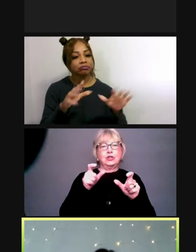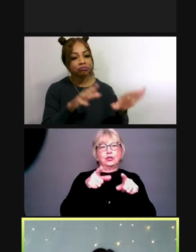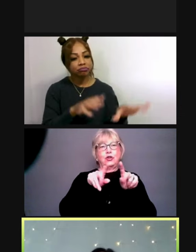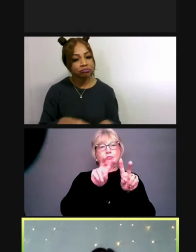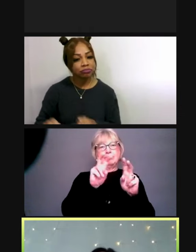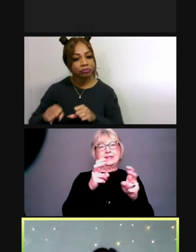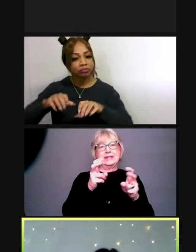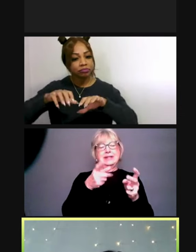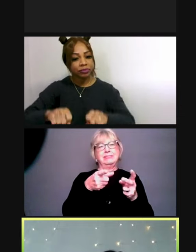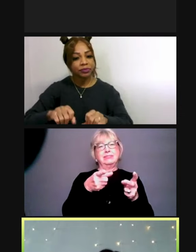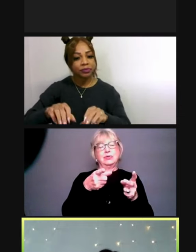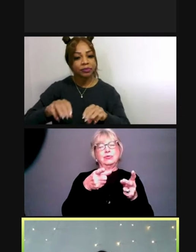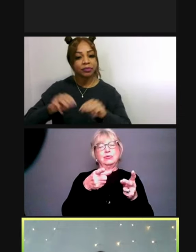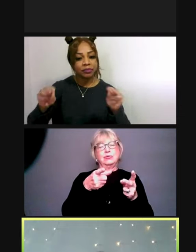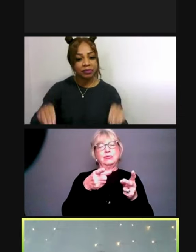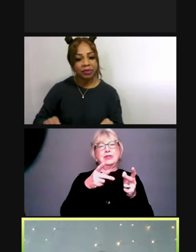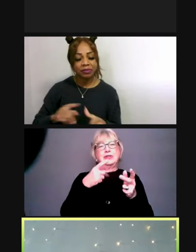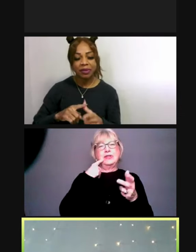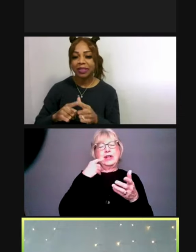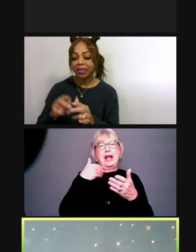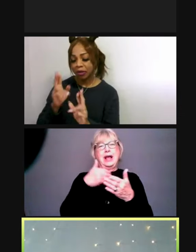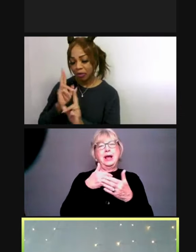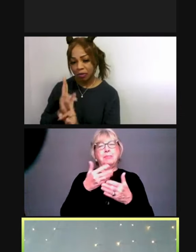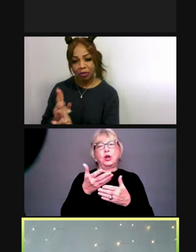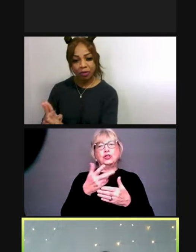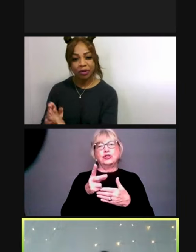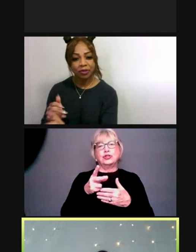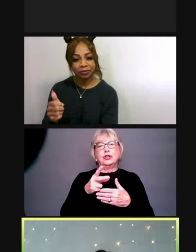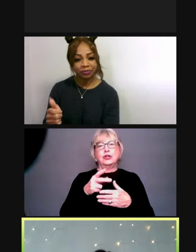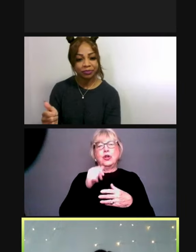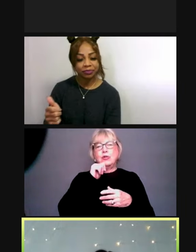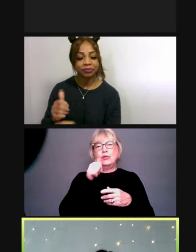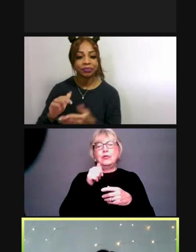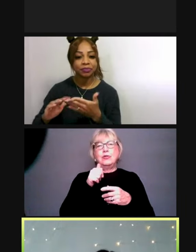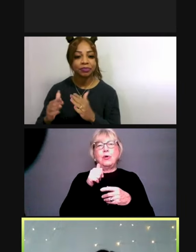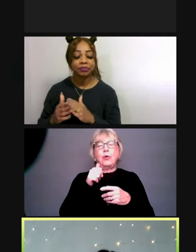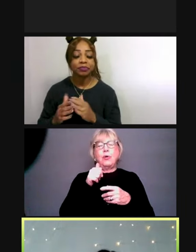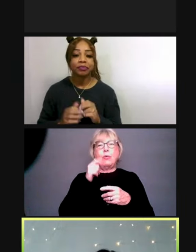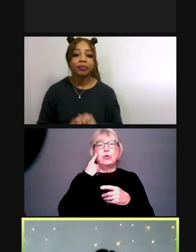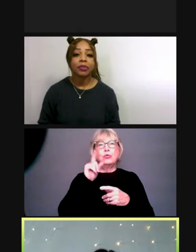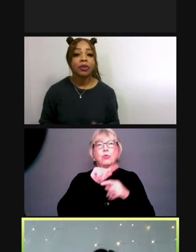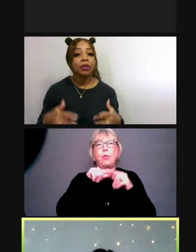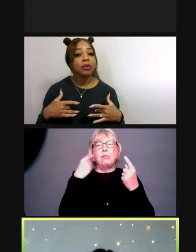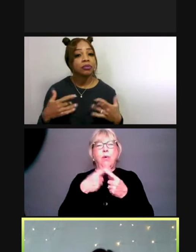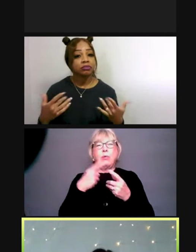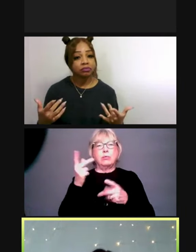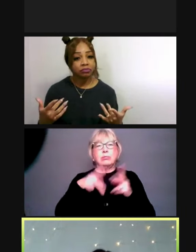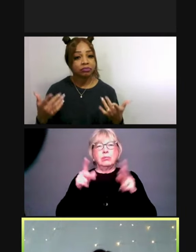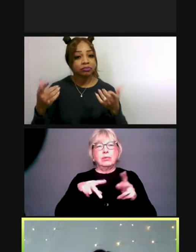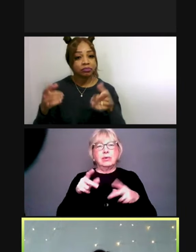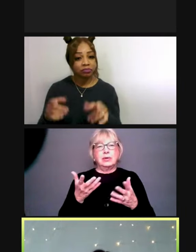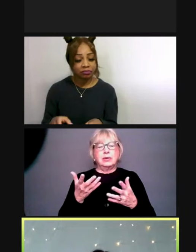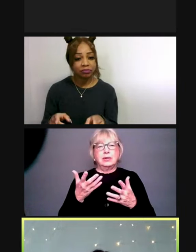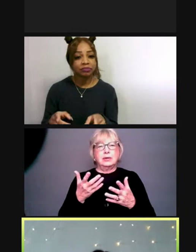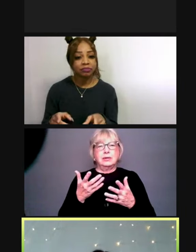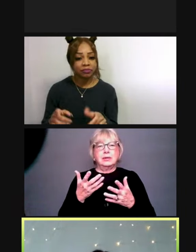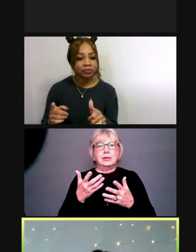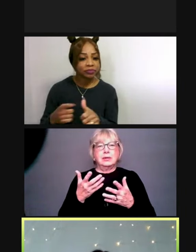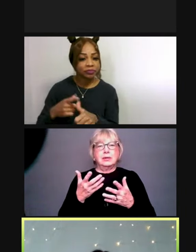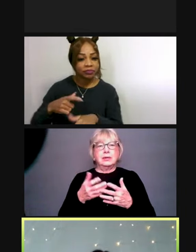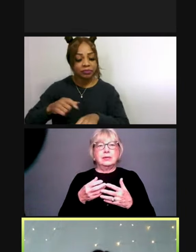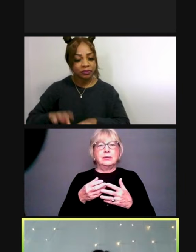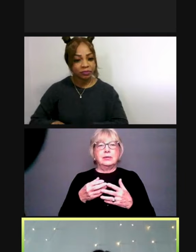'approche productive néolibéraliste, néolibérale également adoptée dans ce contexte. Alors,